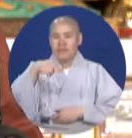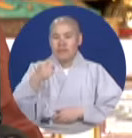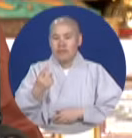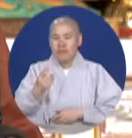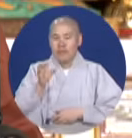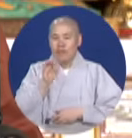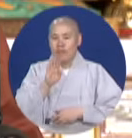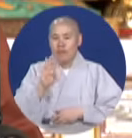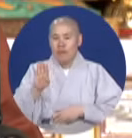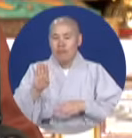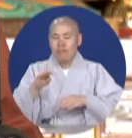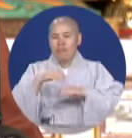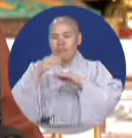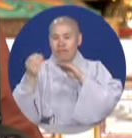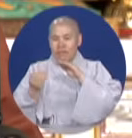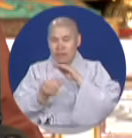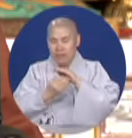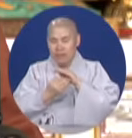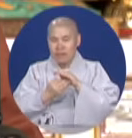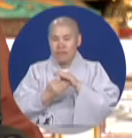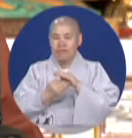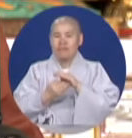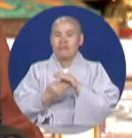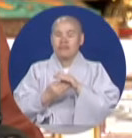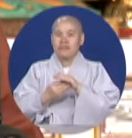도업을 성취한다, 이런 겁니다.